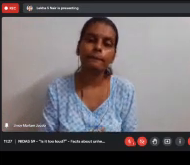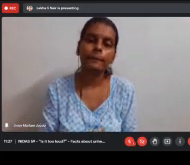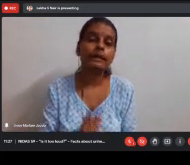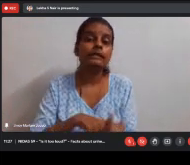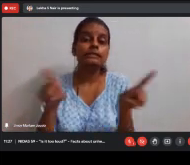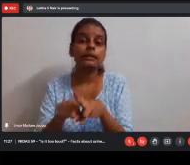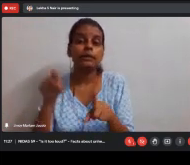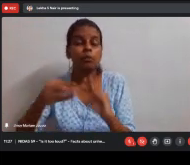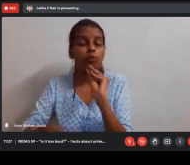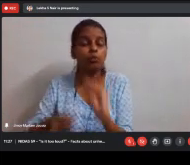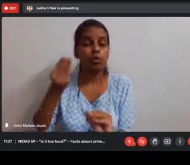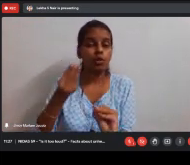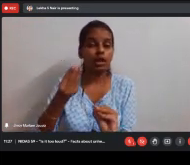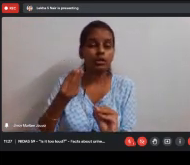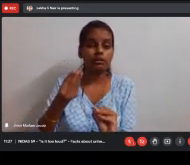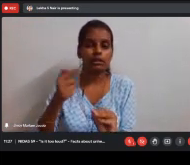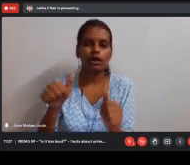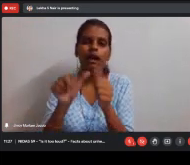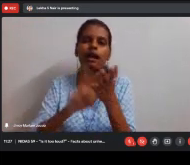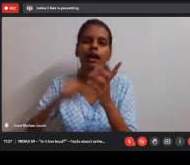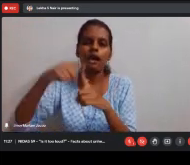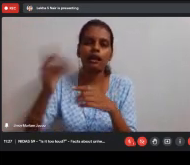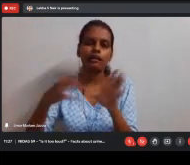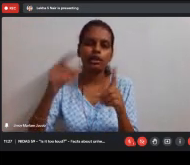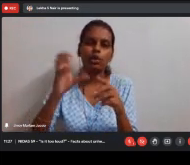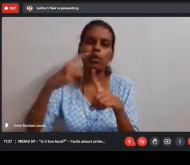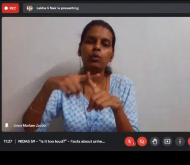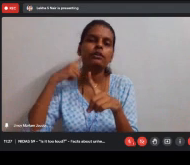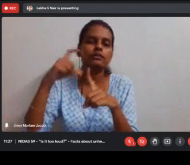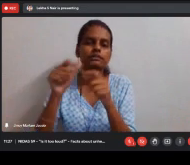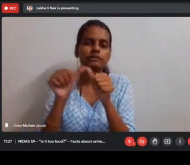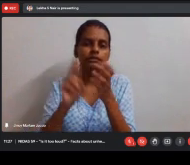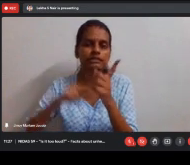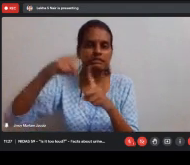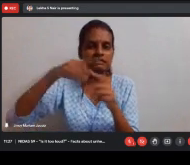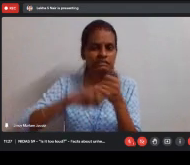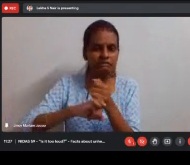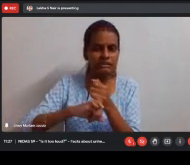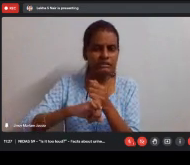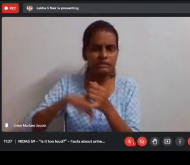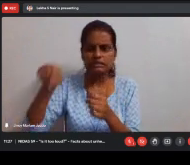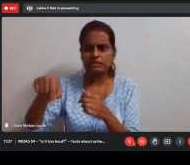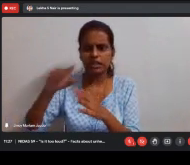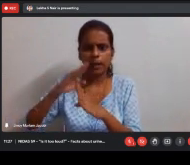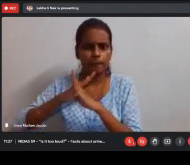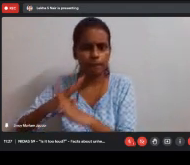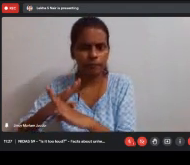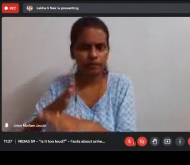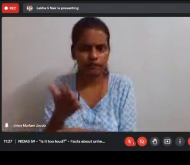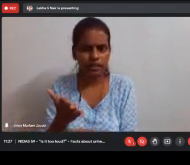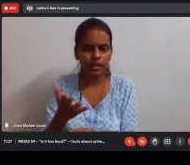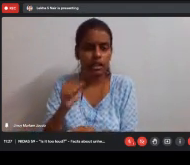നമ്മുടെ ശരീരത്തിൽ തന്നെയുള്ള ആന്റി ഓക്സിഡൻസ് എന്ന് പറയുന്ന സാധനം ഇതിനെ അങ്ങ് മാറ്റിക്കളയുന്നുണ്ട്, അതിനെ നള്ളിഫൈ ചെയ്ത്